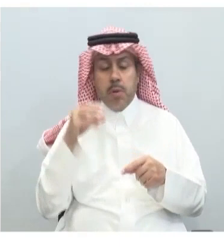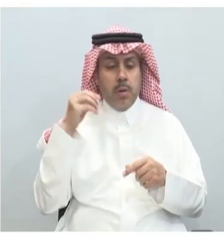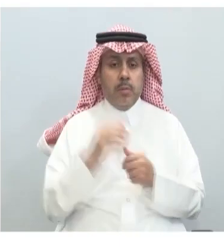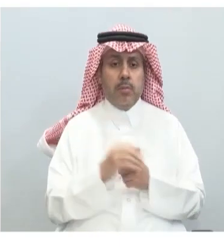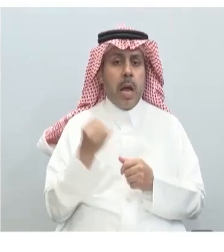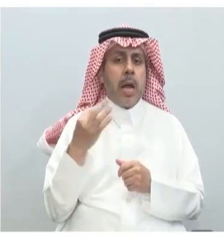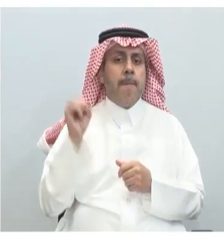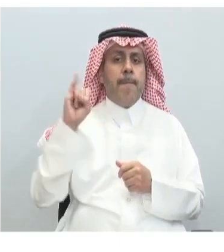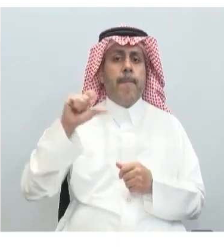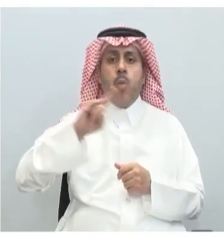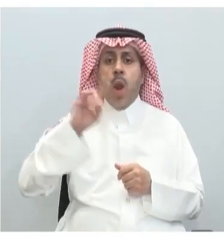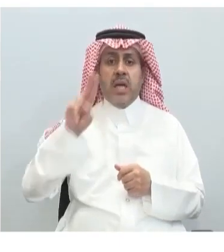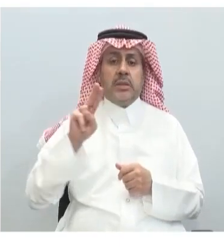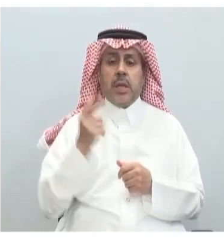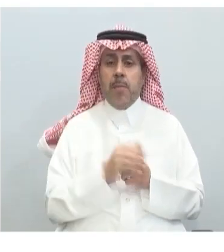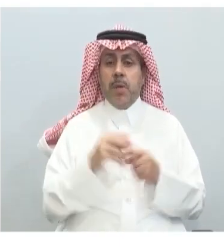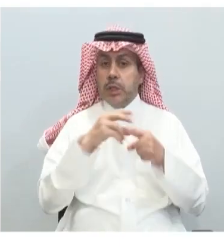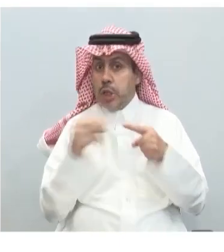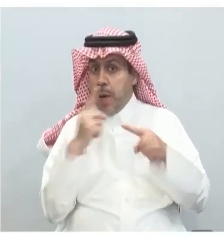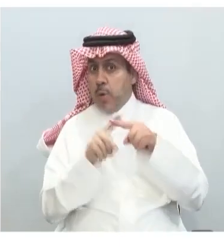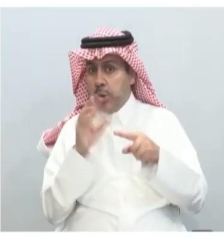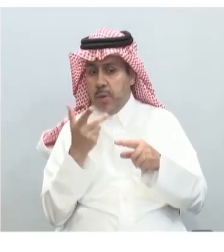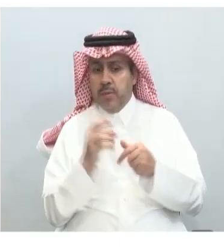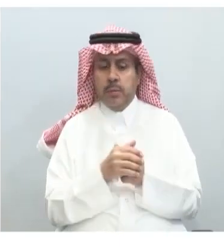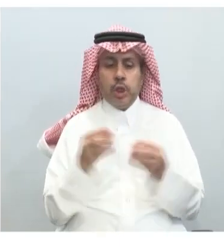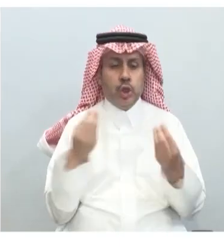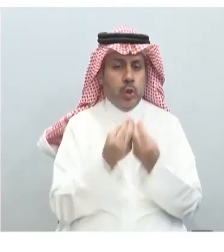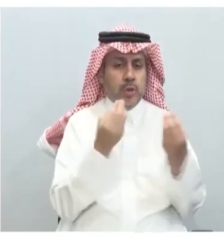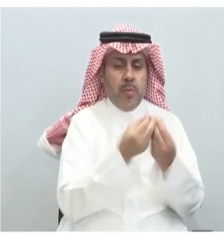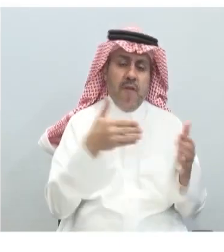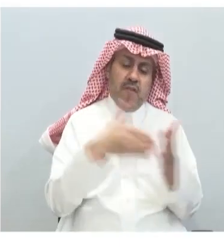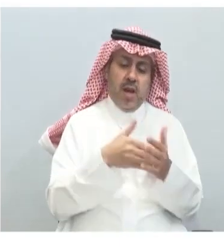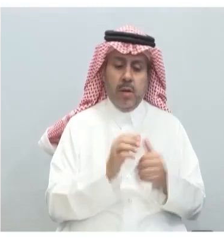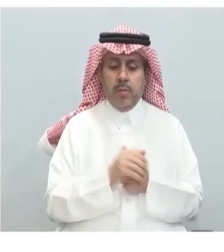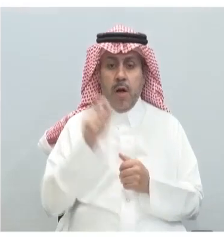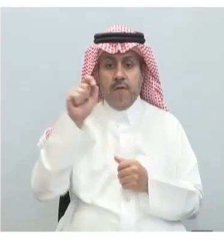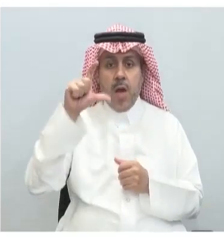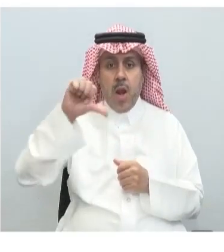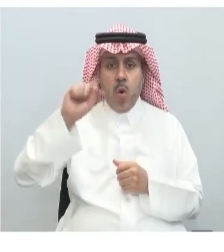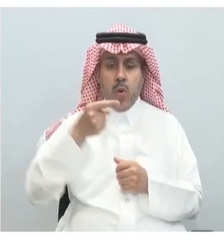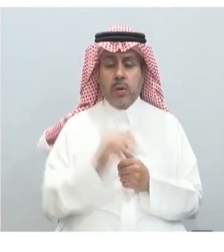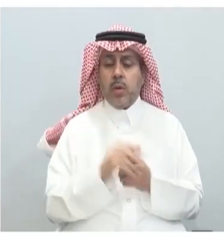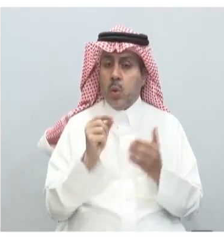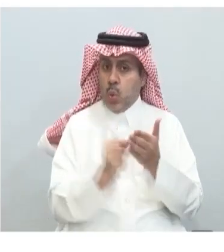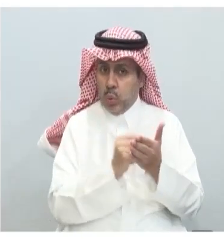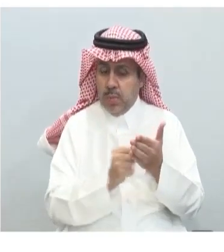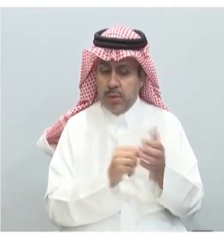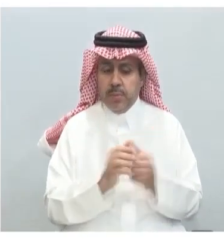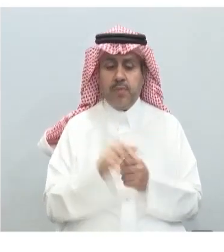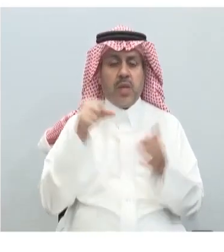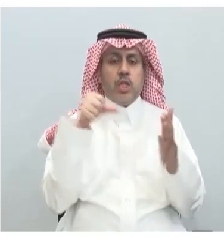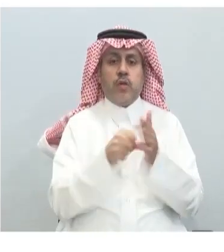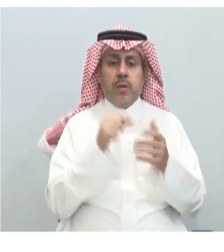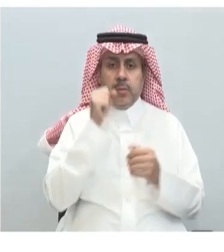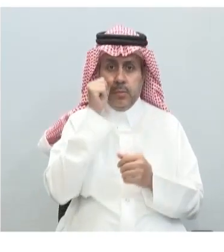سالب في السالب سيعطيني موجب بعد ذلك نقوم بجمعها في النهايه لاحظ ان الفلور هنا هنا كتبت بالصفر